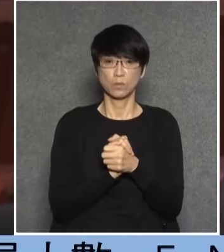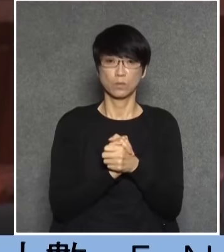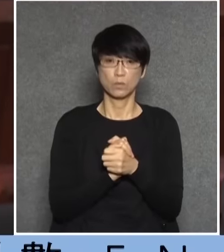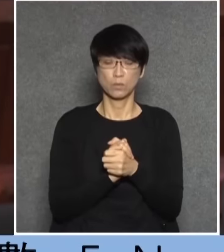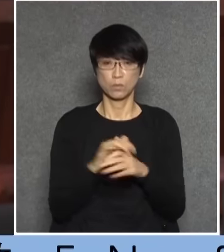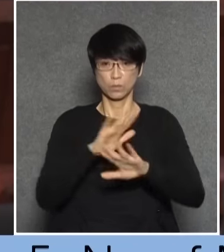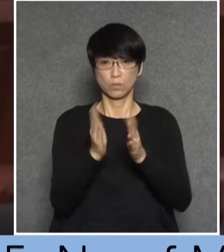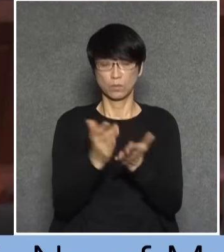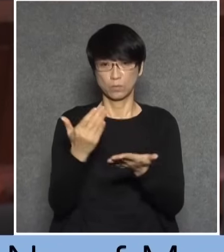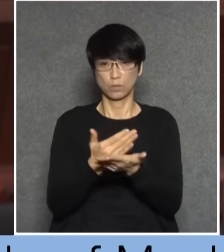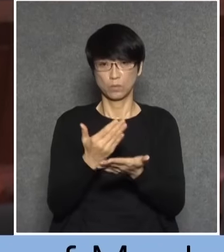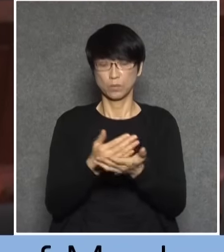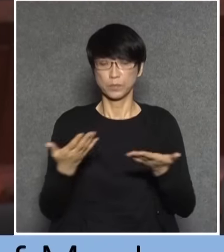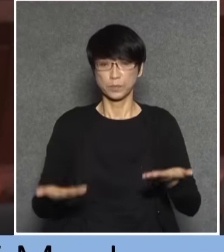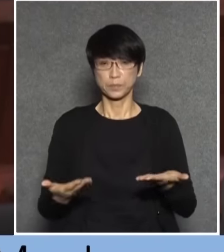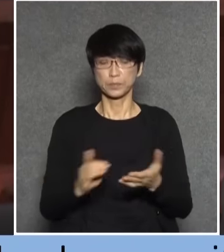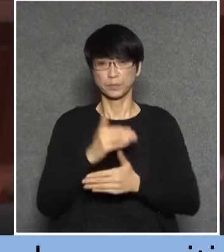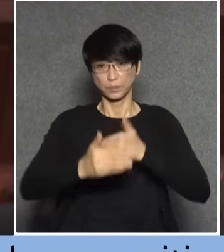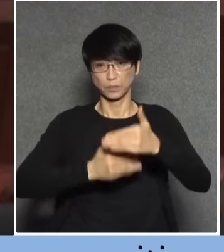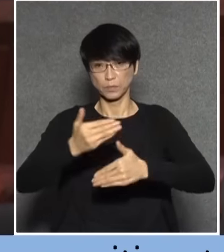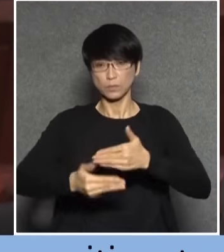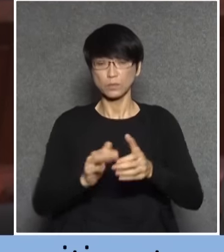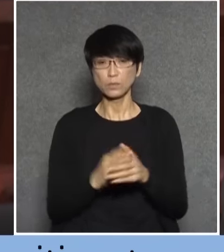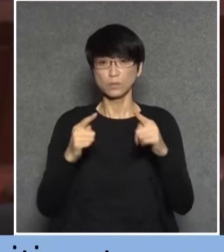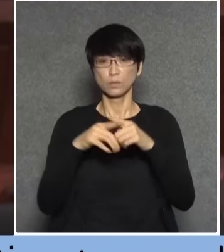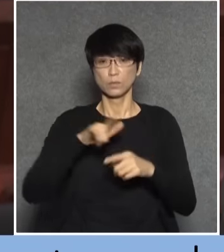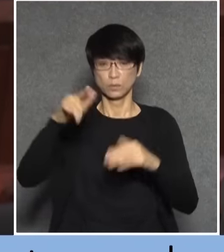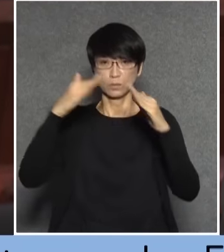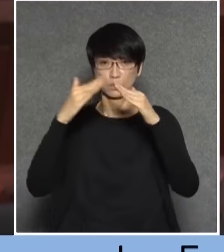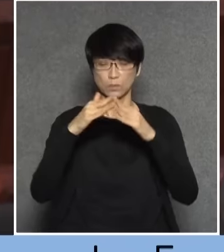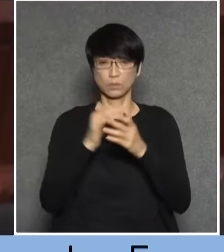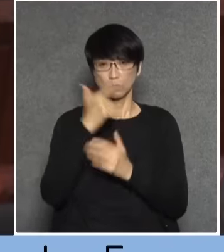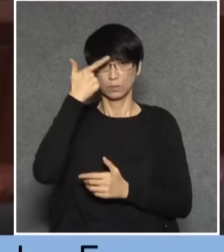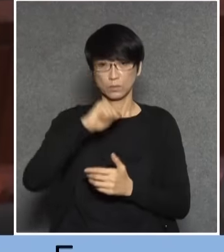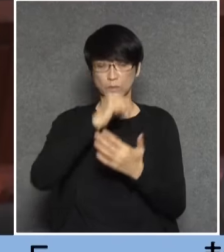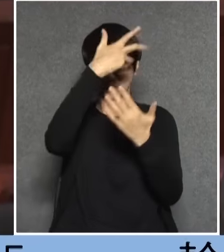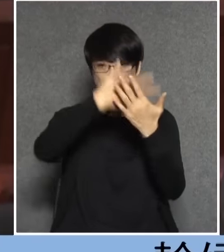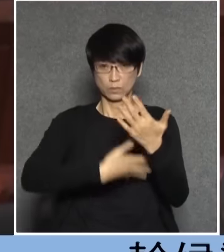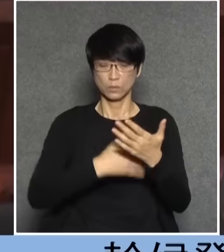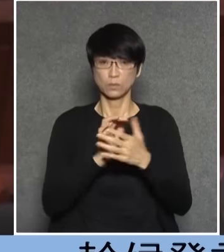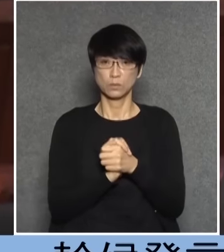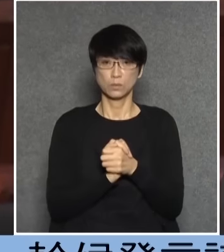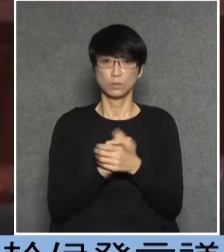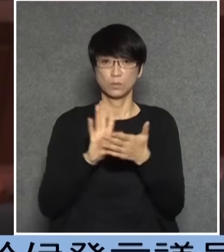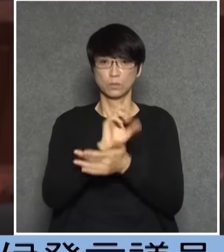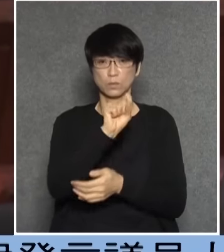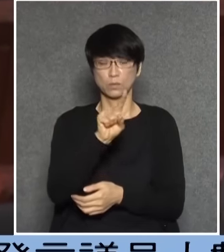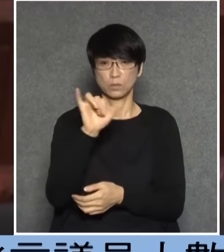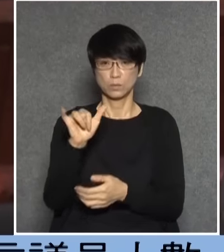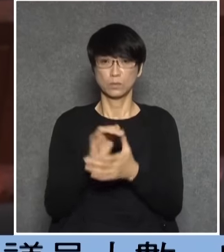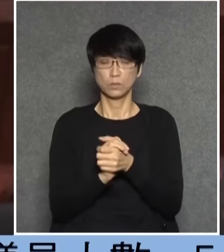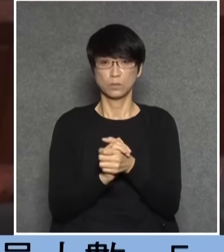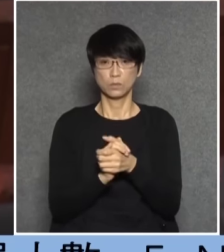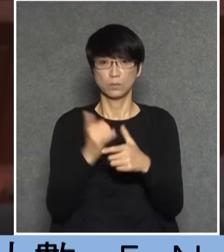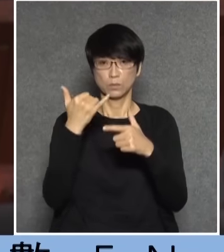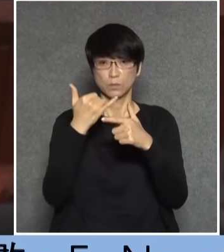估。根據現時的進度，民航處預計整個新空管系統可以在2016年上半年